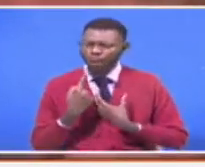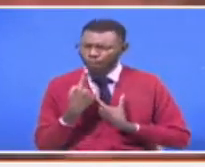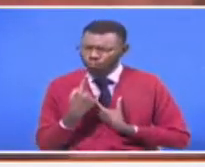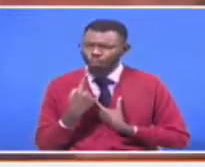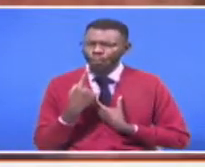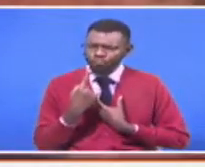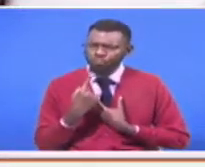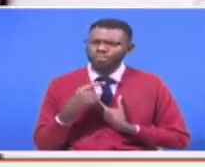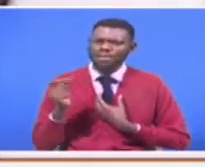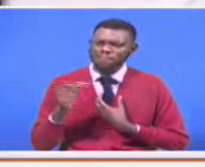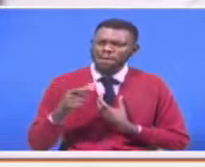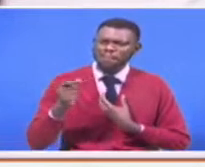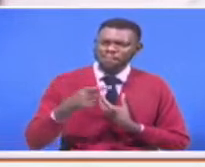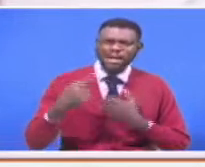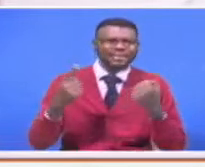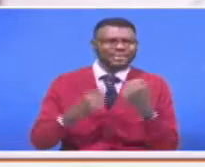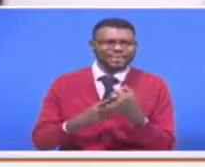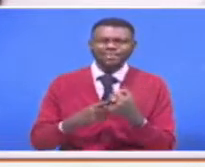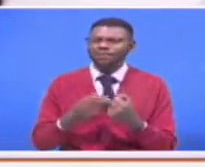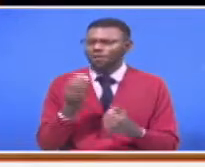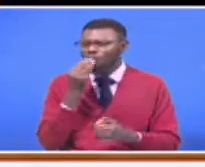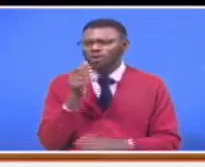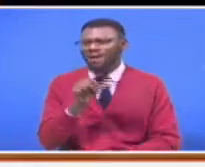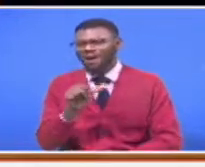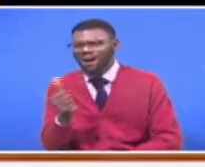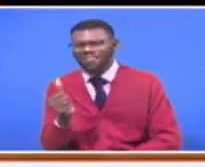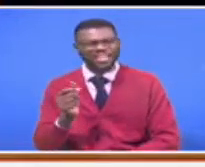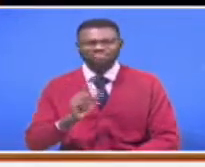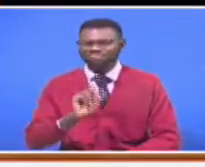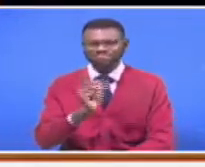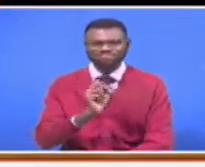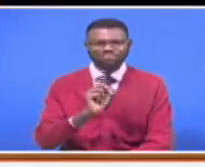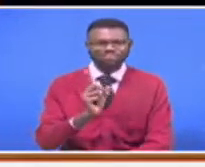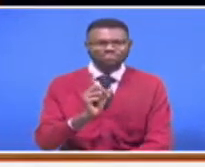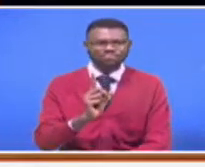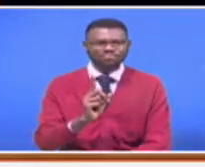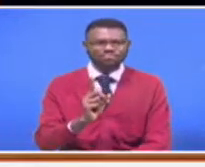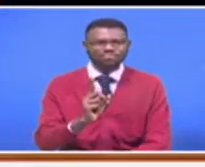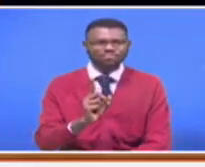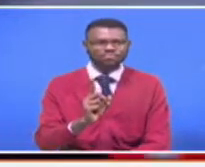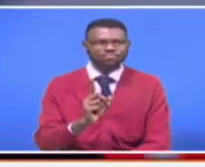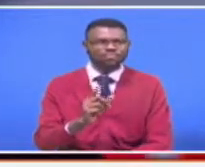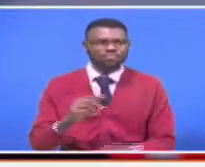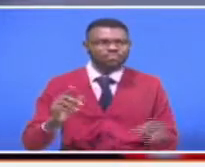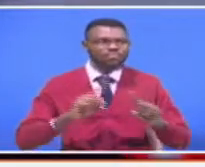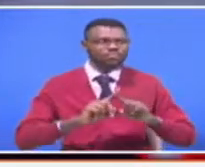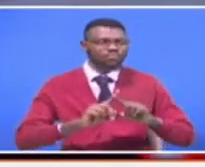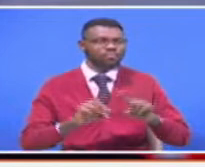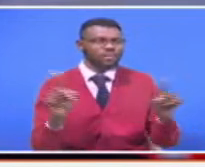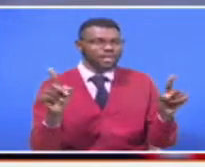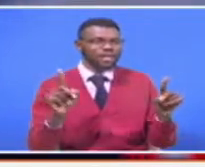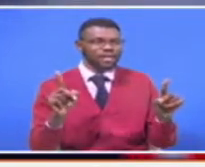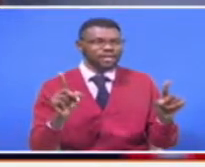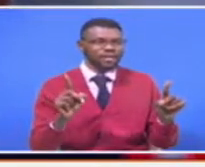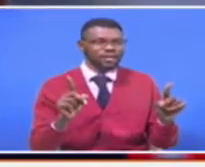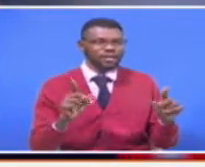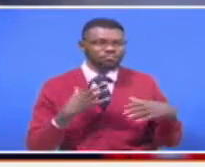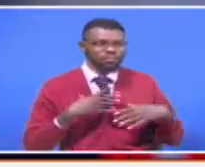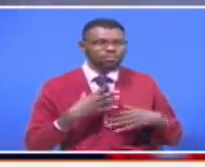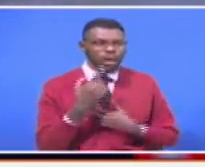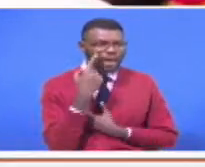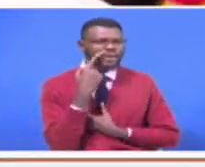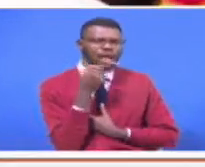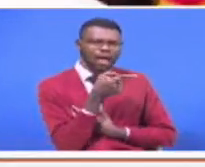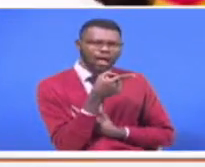takriban miezi 6 bila ya lishe nyingine. Anyonya. Kwa wengi ataonekana kama mwanamke ambaye amebobea